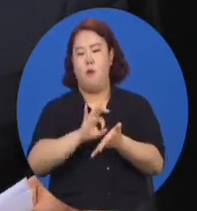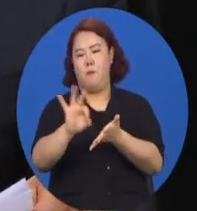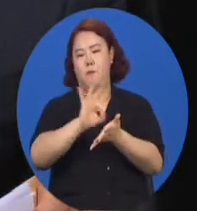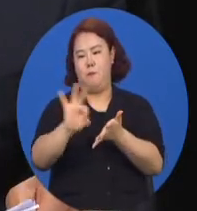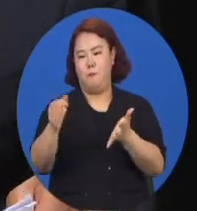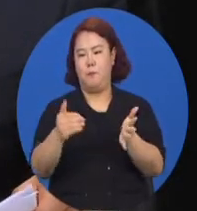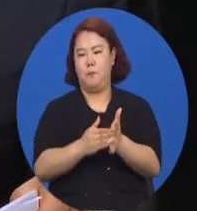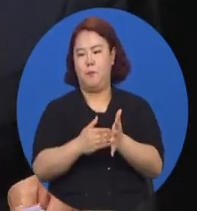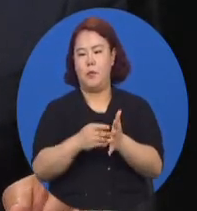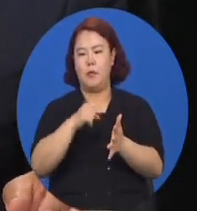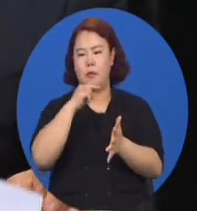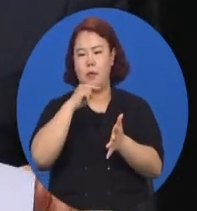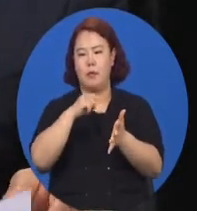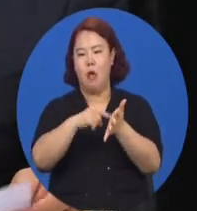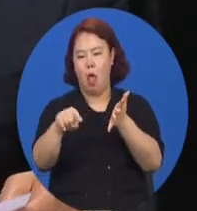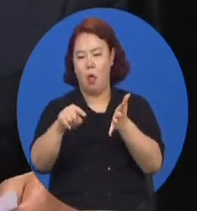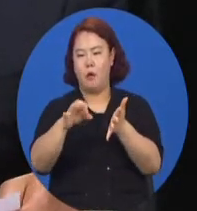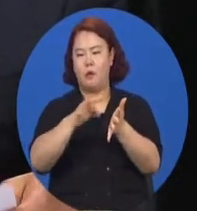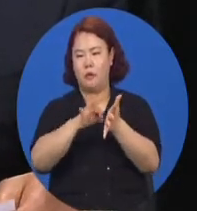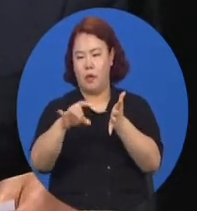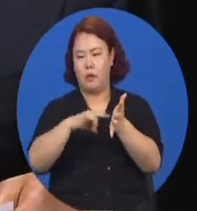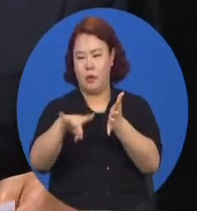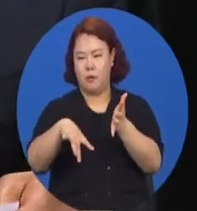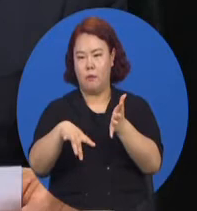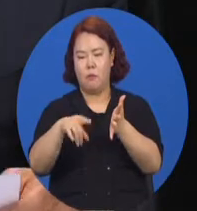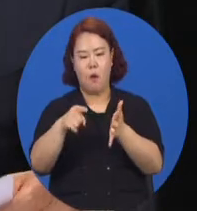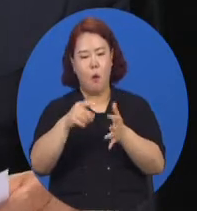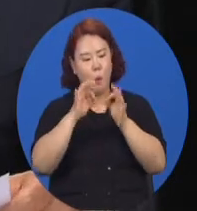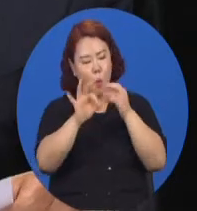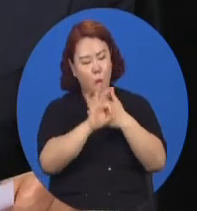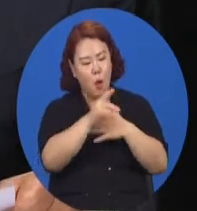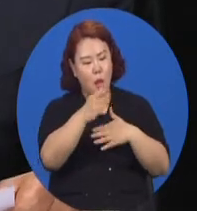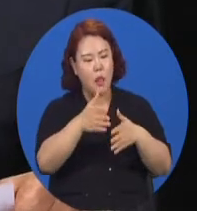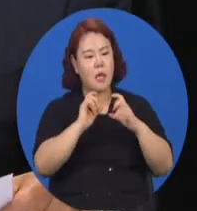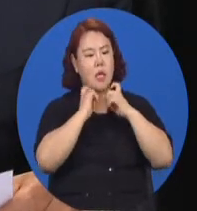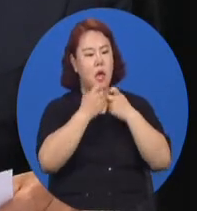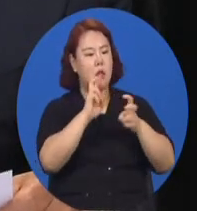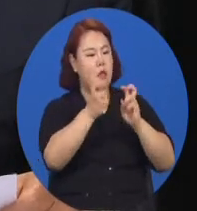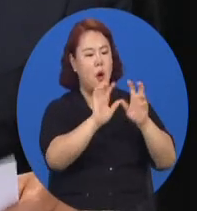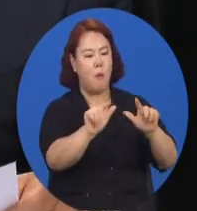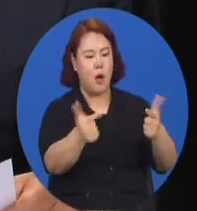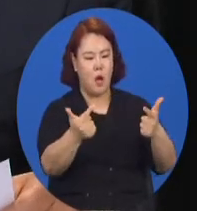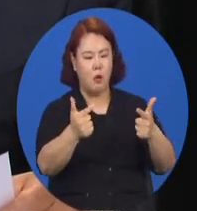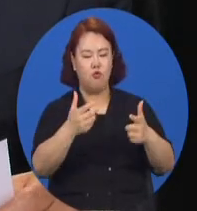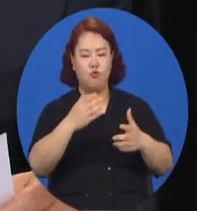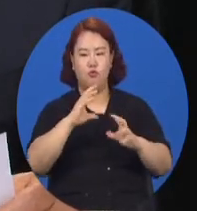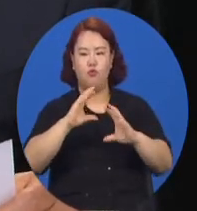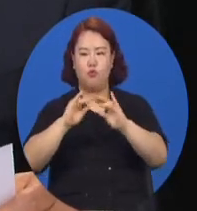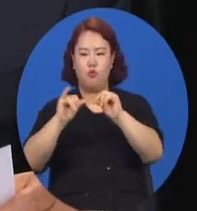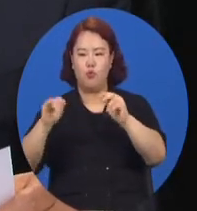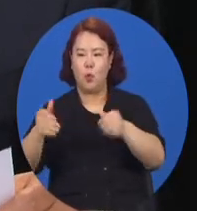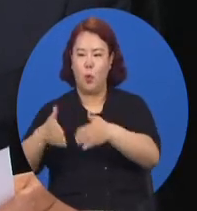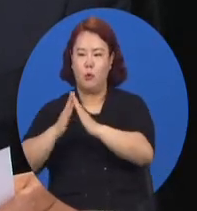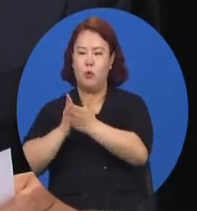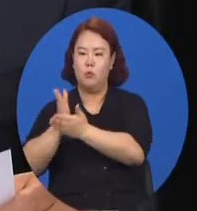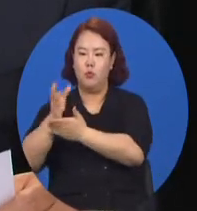있습니다. 엄격히 따지면은 민자가 아닙니다. 이 사업은 국토건설부하고